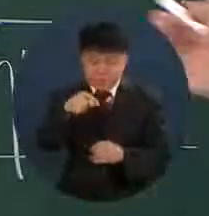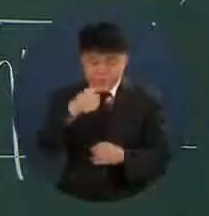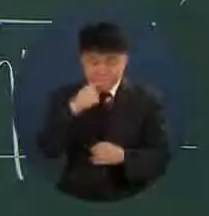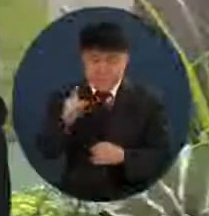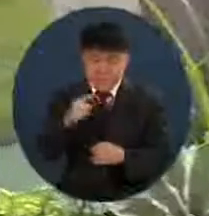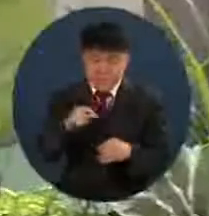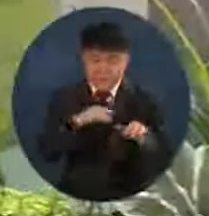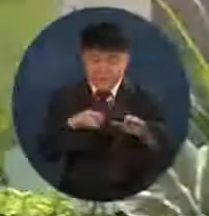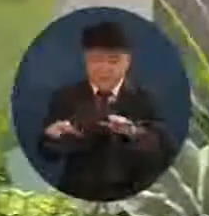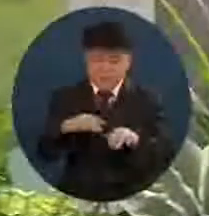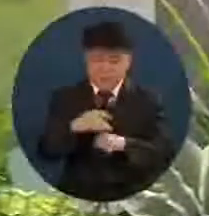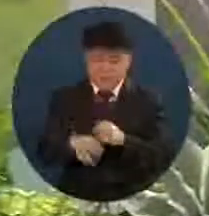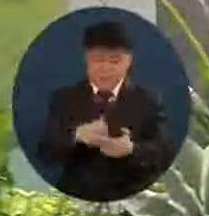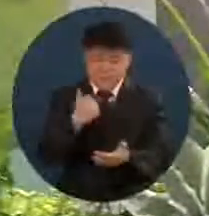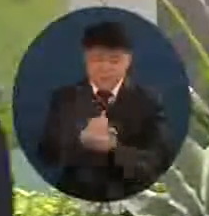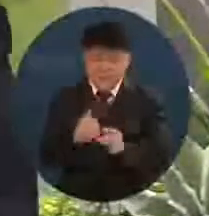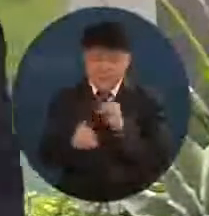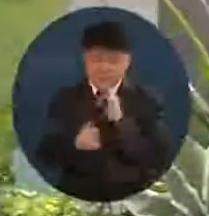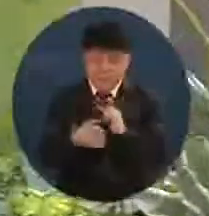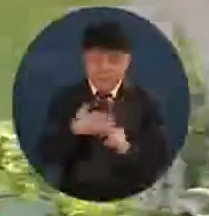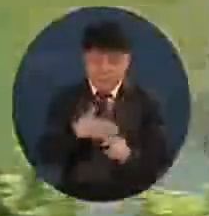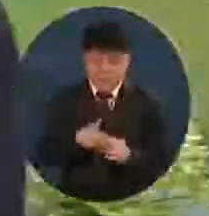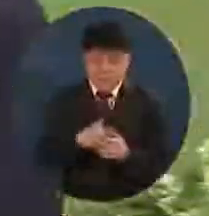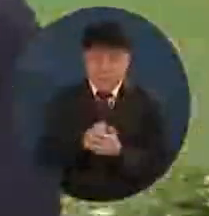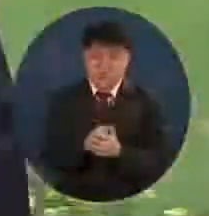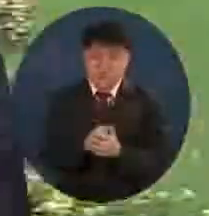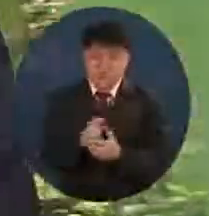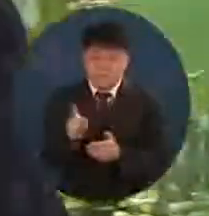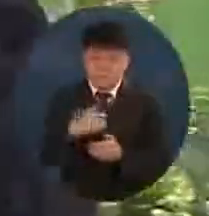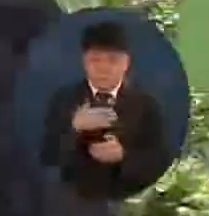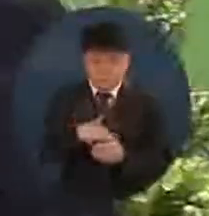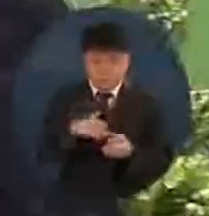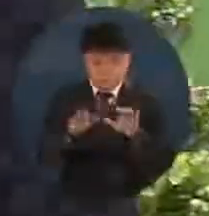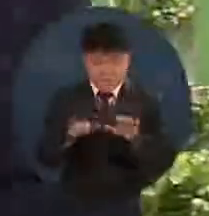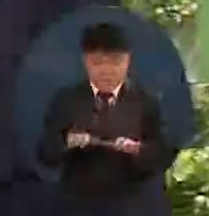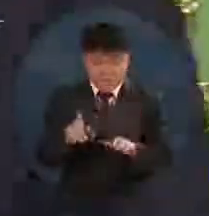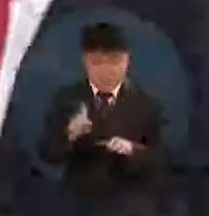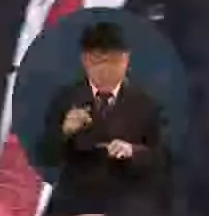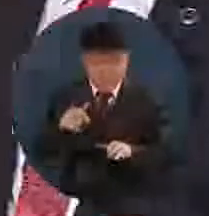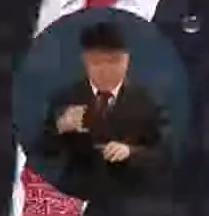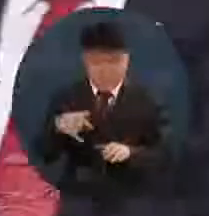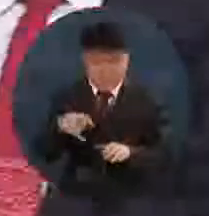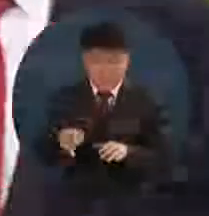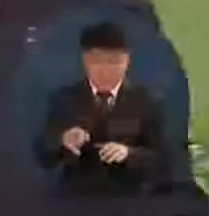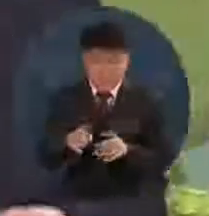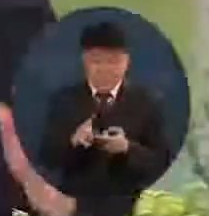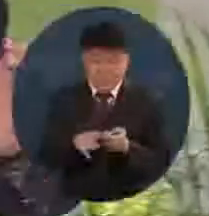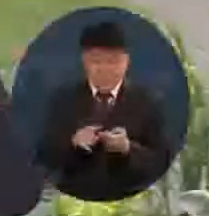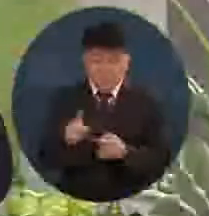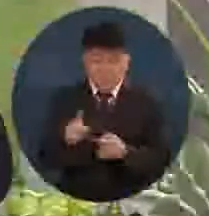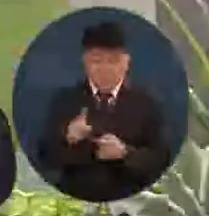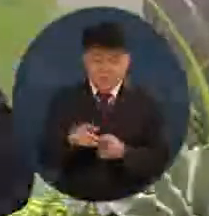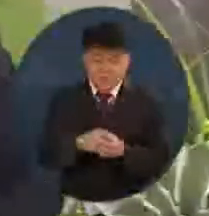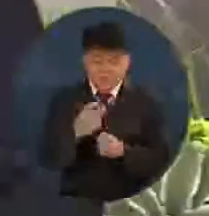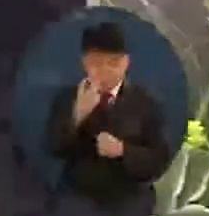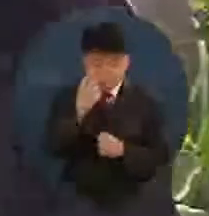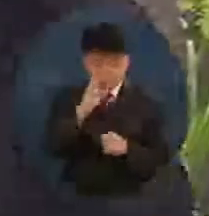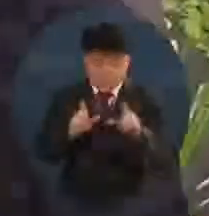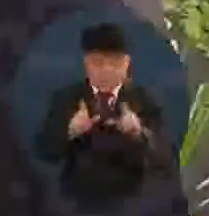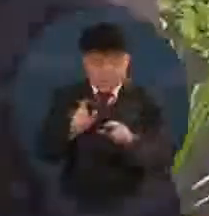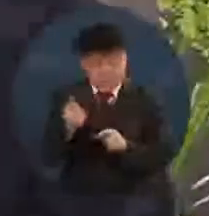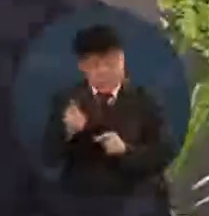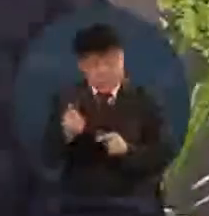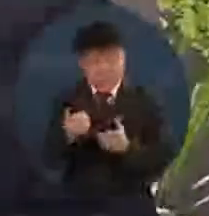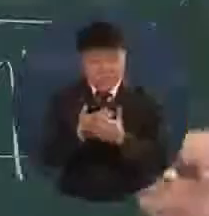바다왕. 그러니까 우리는 해왕성이라고 번역이 됩니다. 그러니까 이 당시가 이제 근세에 이르러서 관측 천문학이 발전하면서